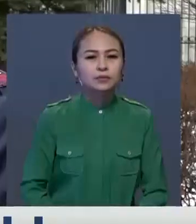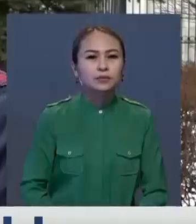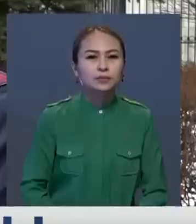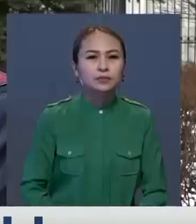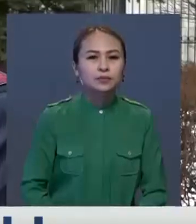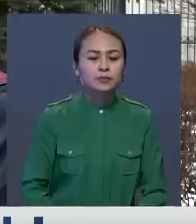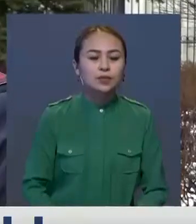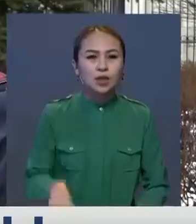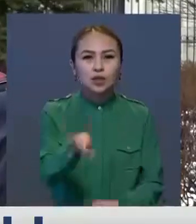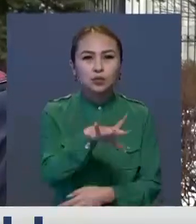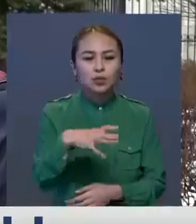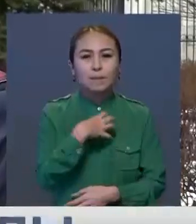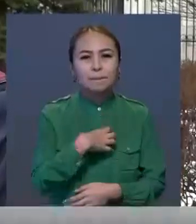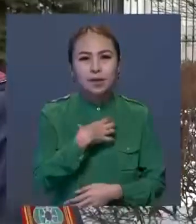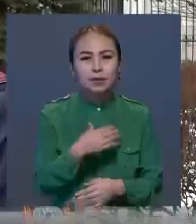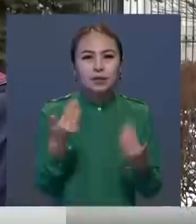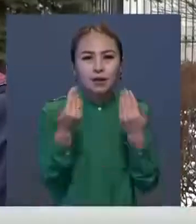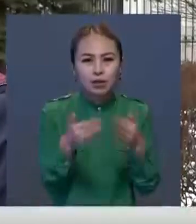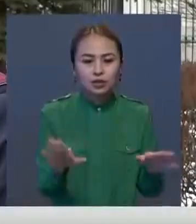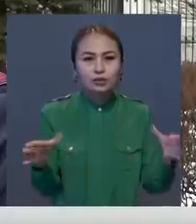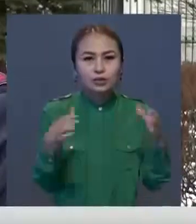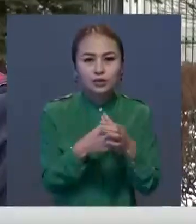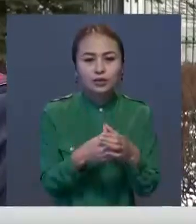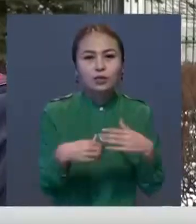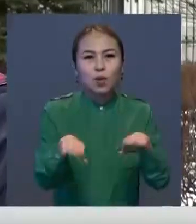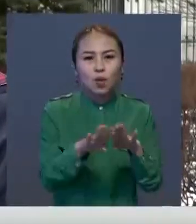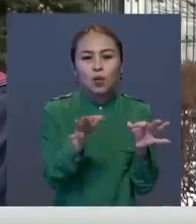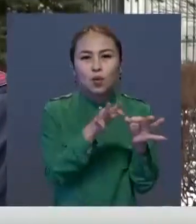Республикалық маңыздағы жолдар барлық бағытта ашық, дегенмен де